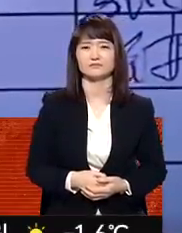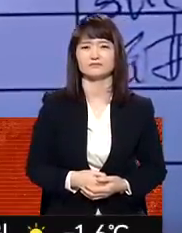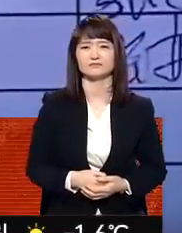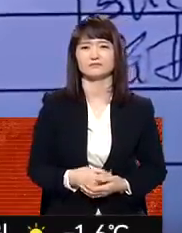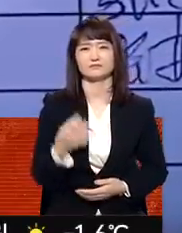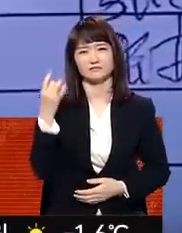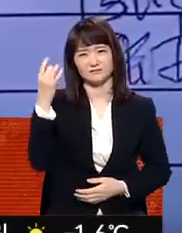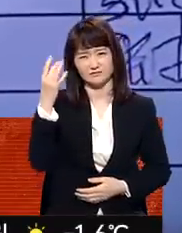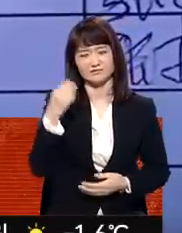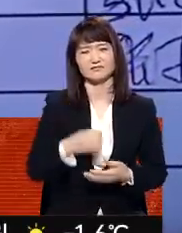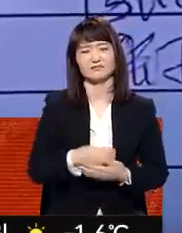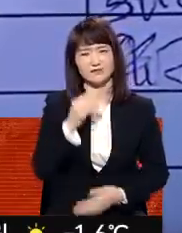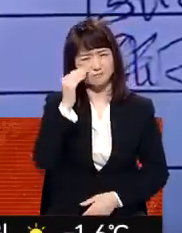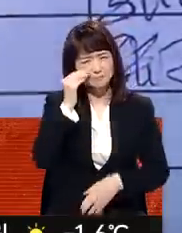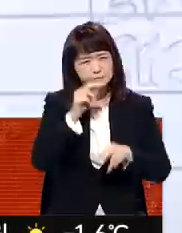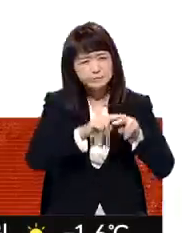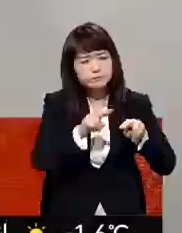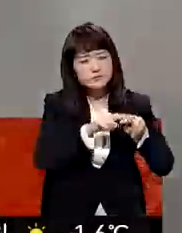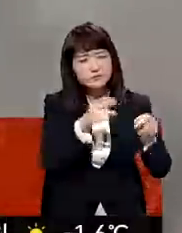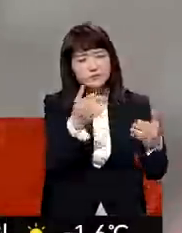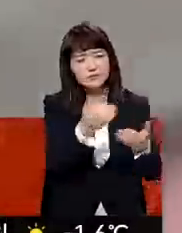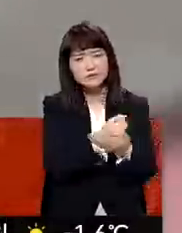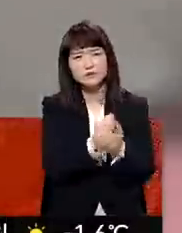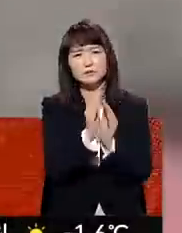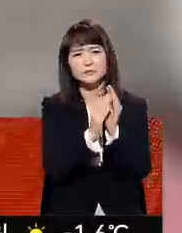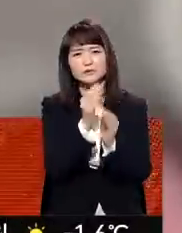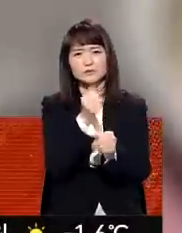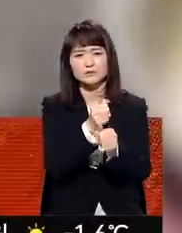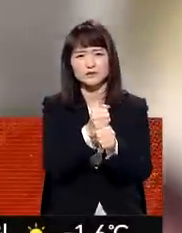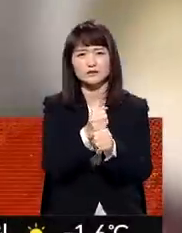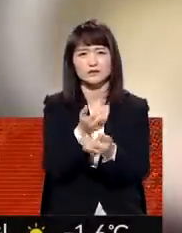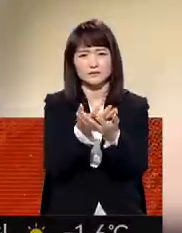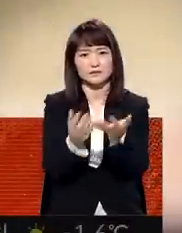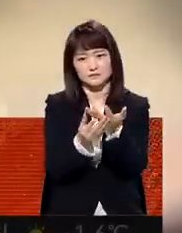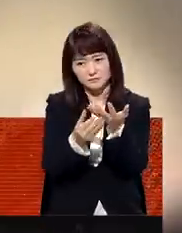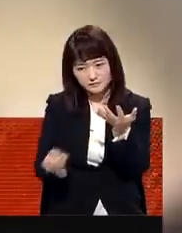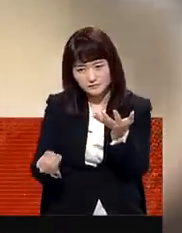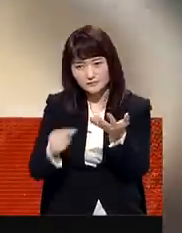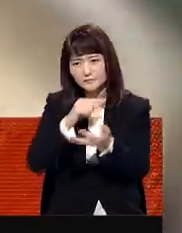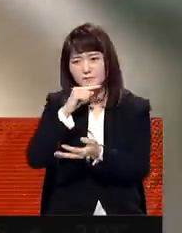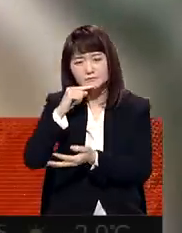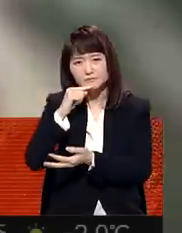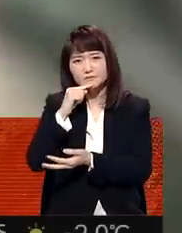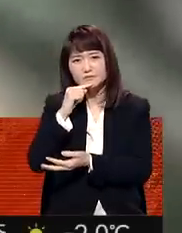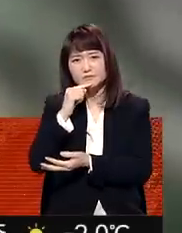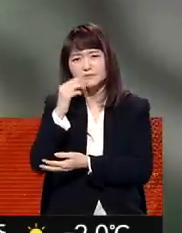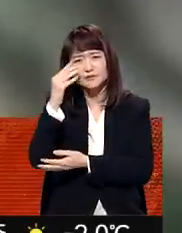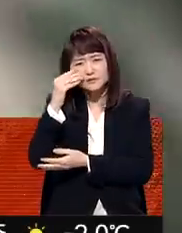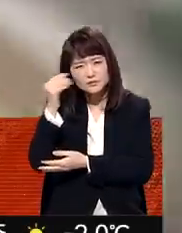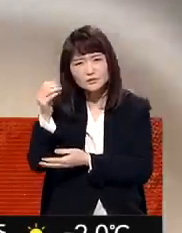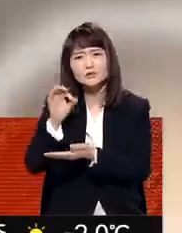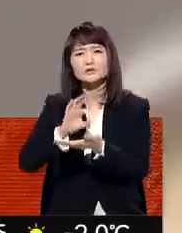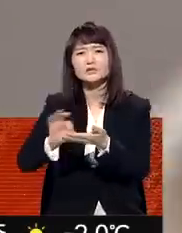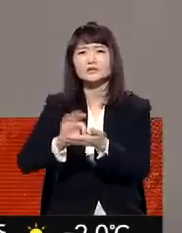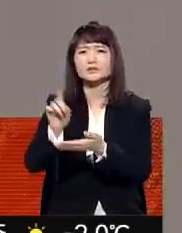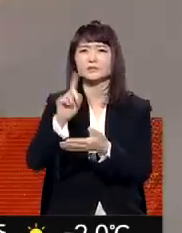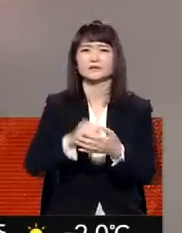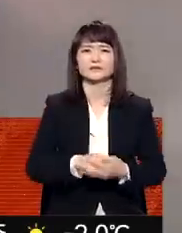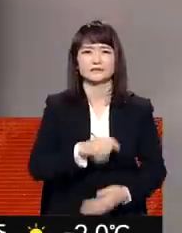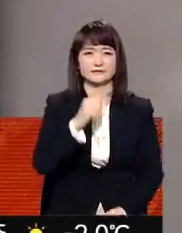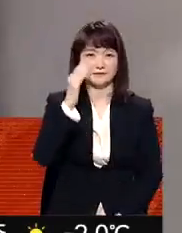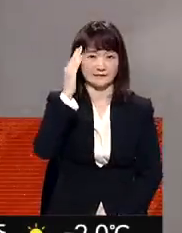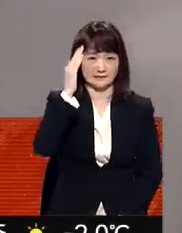죄송합니다 원래 죄송해요 원래 폐유로 비누도 만들고 정지하면 경유 원로도 쓰기도 하는데요 근데 하필이면